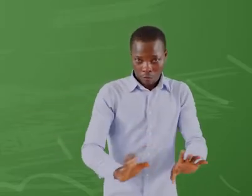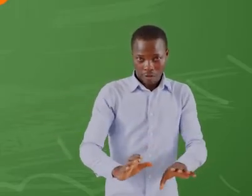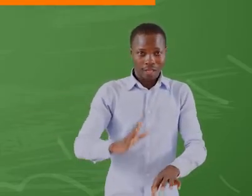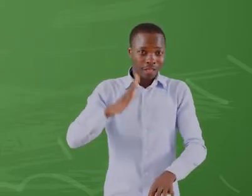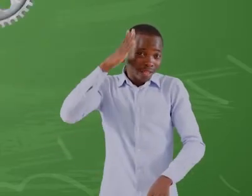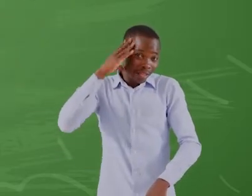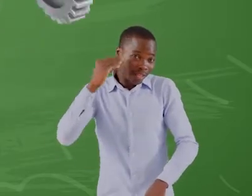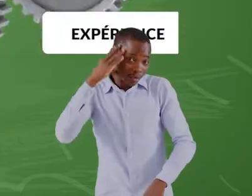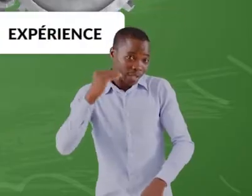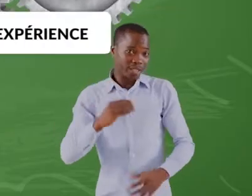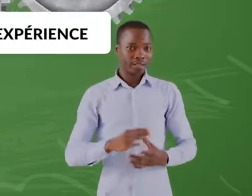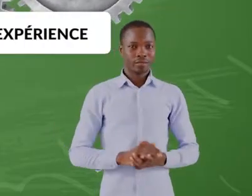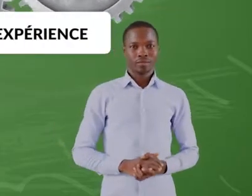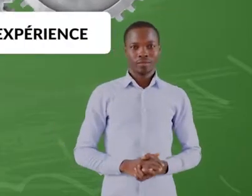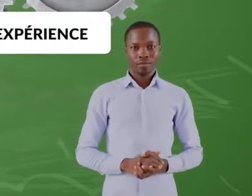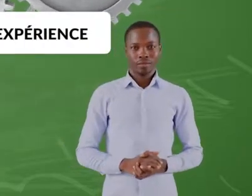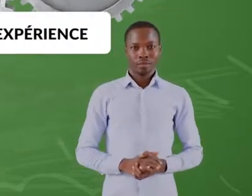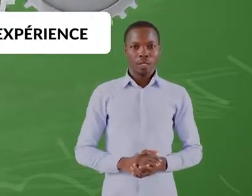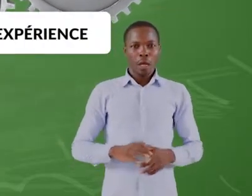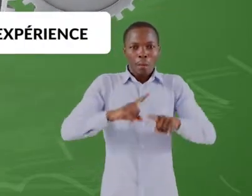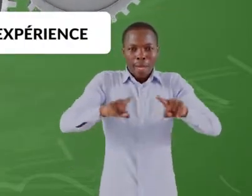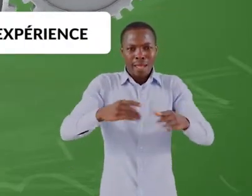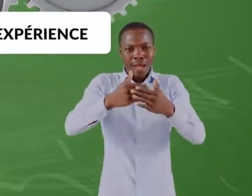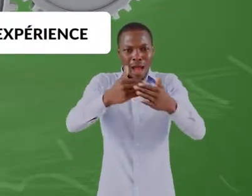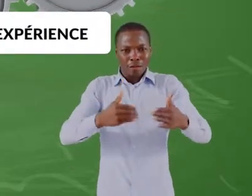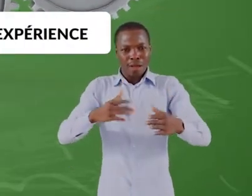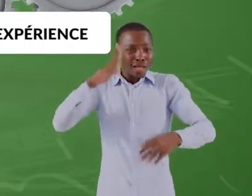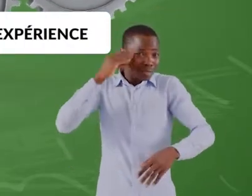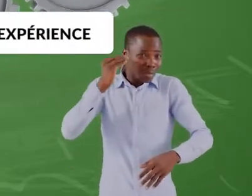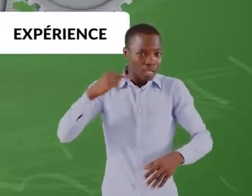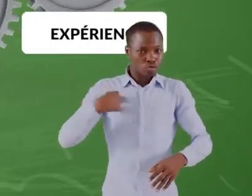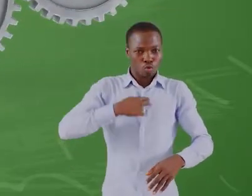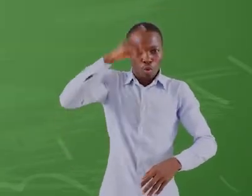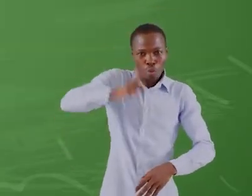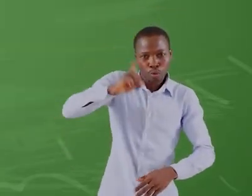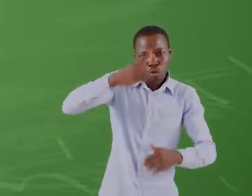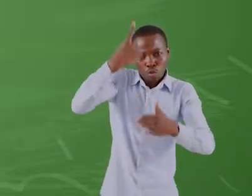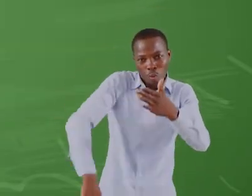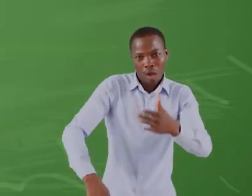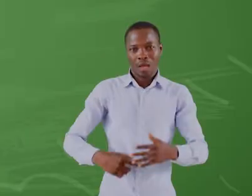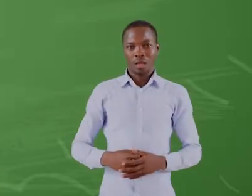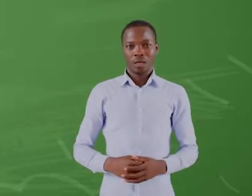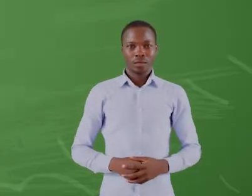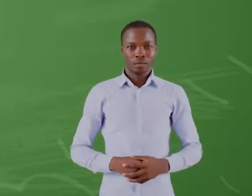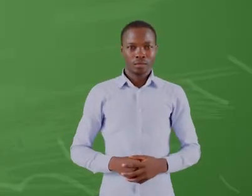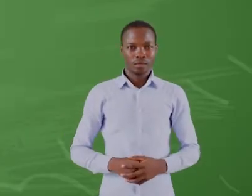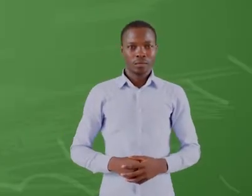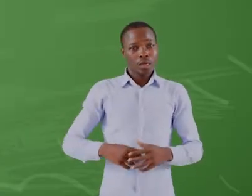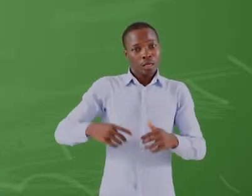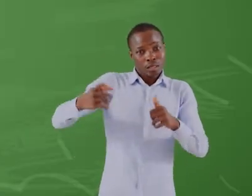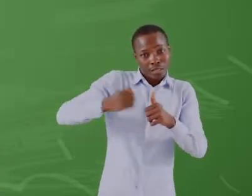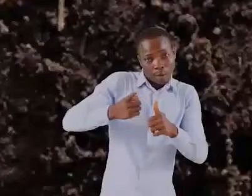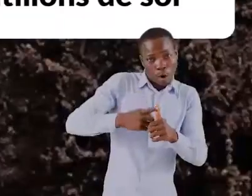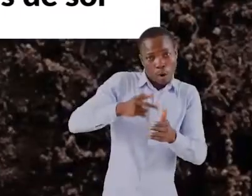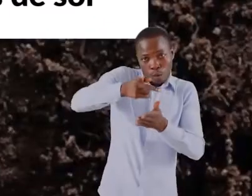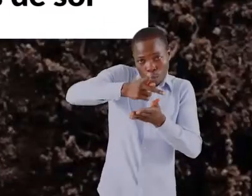une expérience. Mais de quoi avons-nous besoin pour réaliser cette expérience? Nous avons